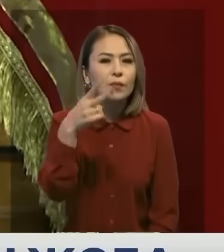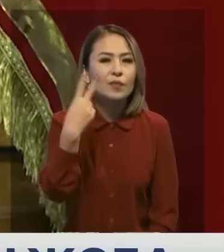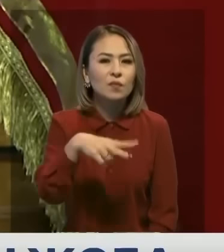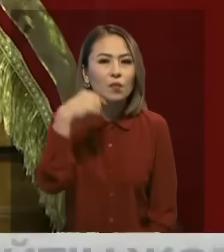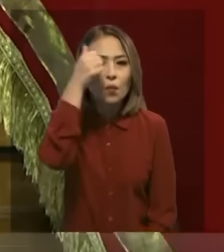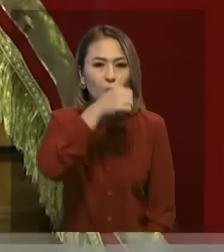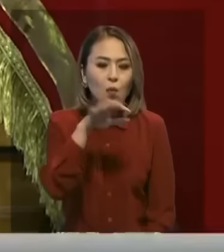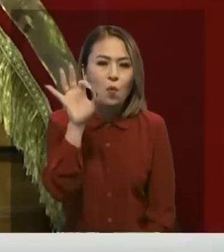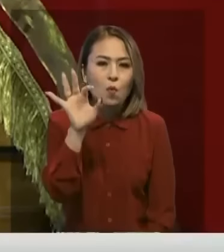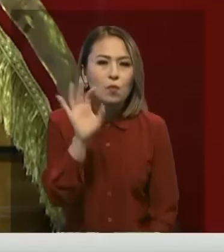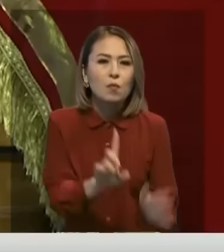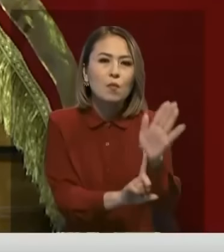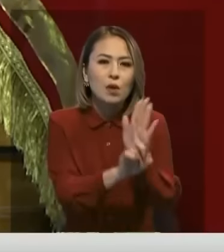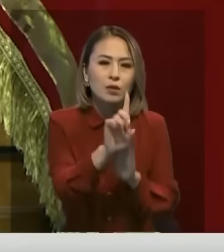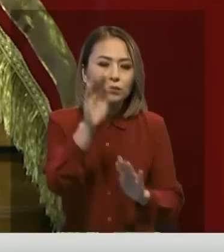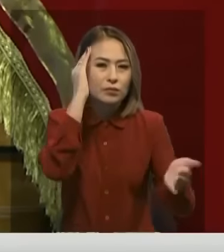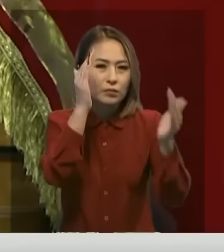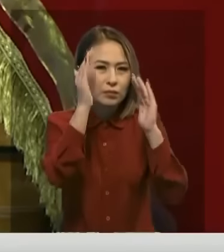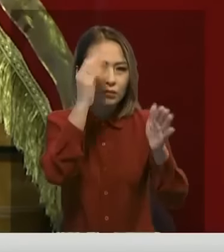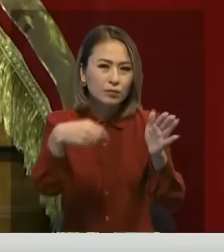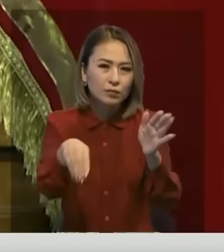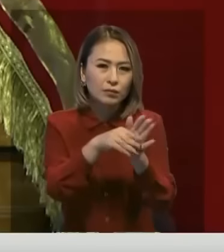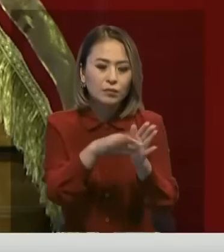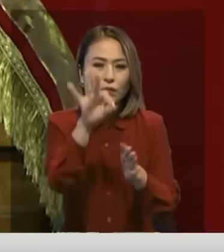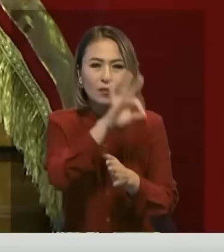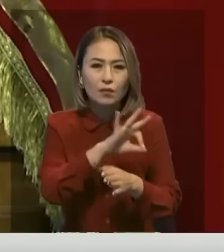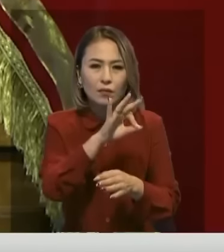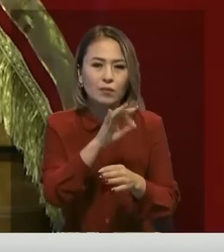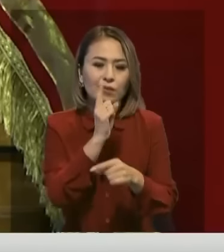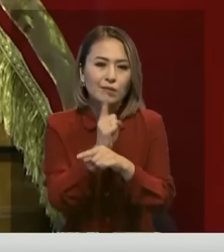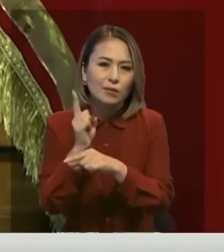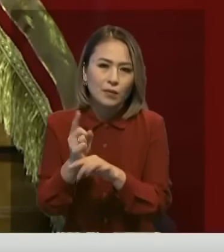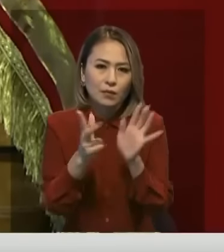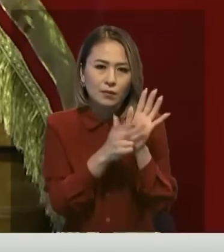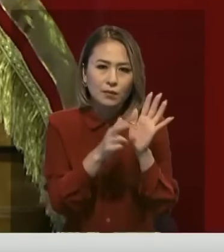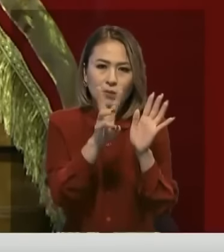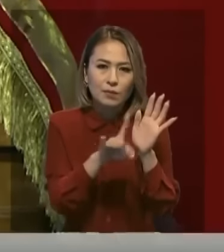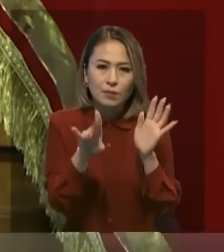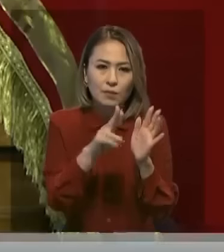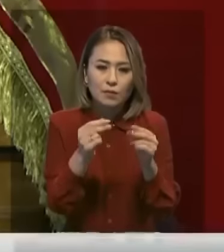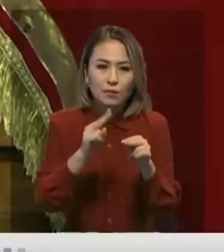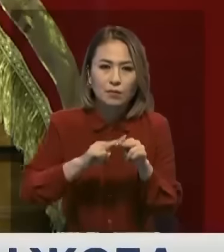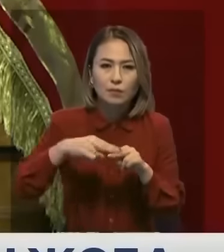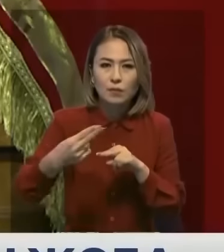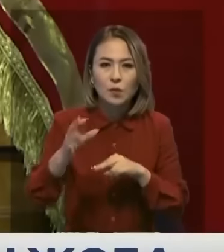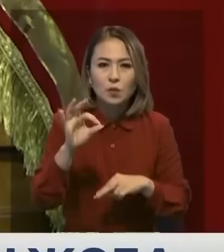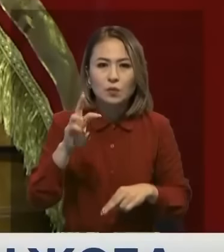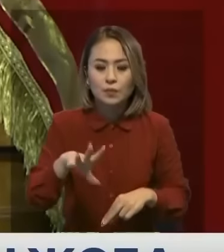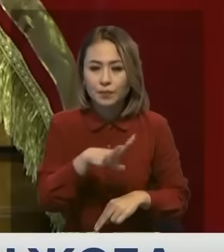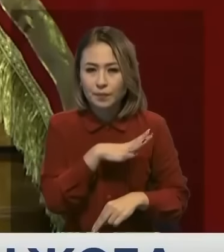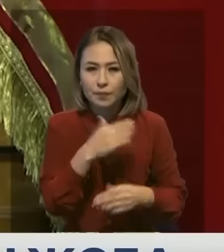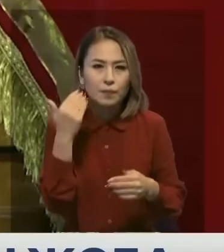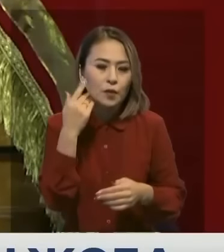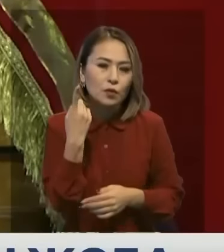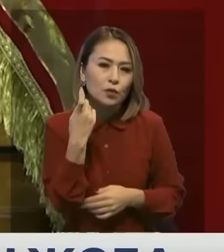2020 жылдың қазан айынан бастап, сыбайлас жемқорлықты ашу нәтижесінде 8 миллиардтан астам сом қайтарылды. Бұл 100 миллион доллармен